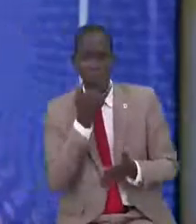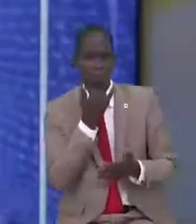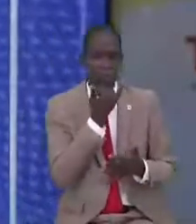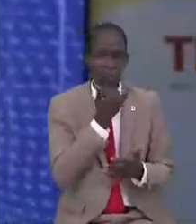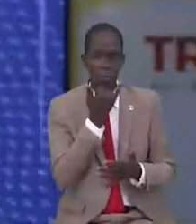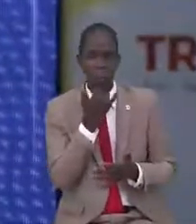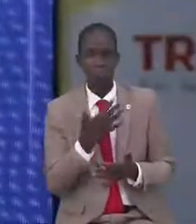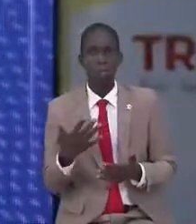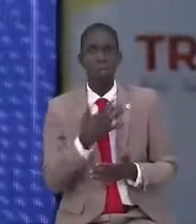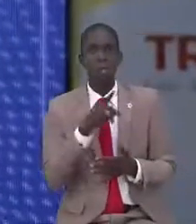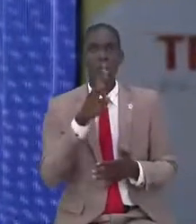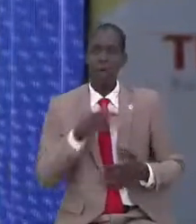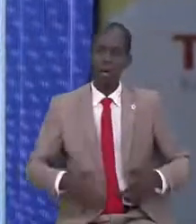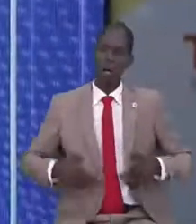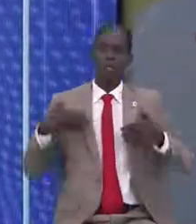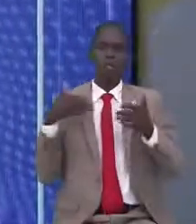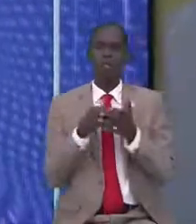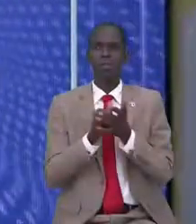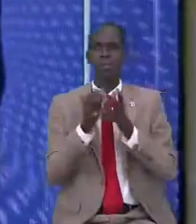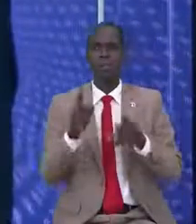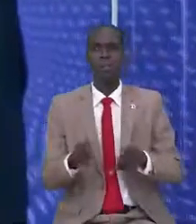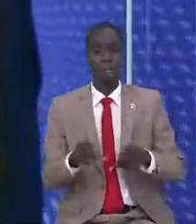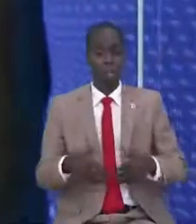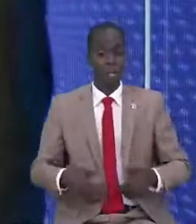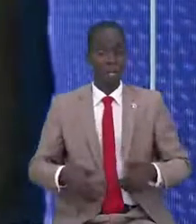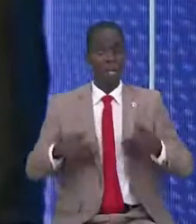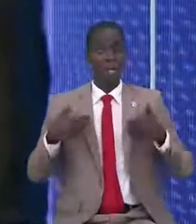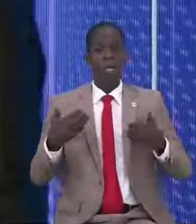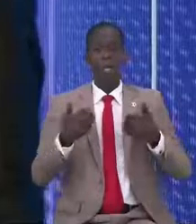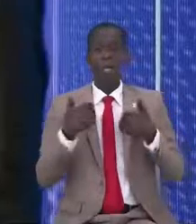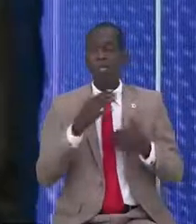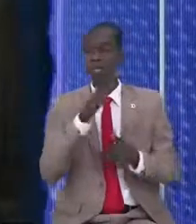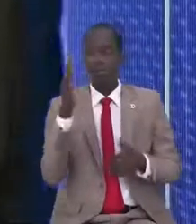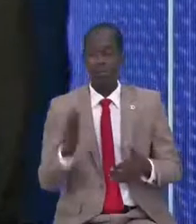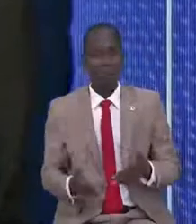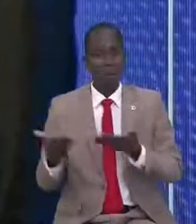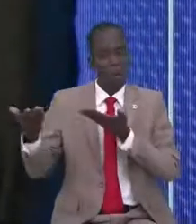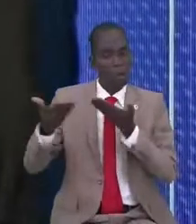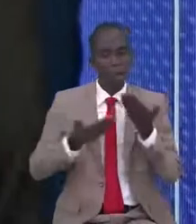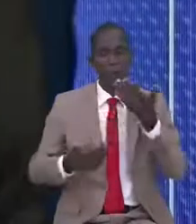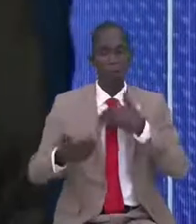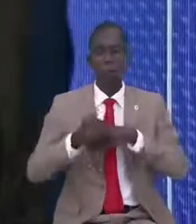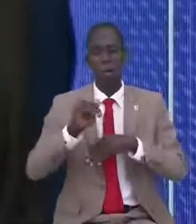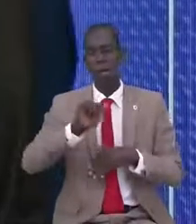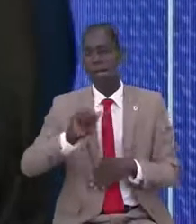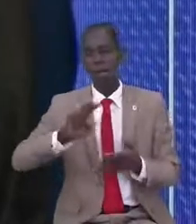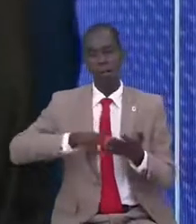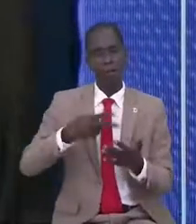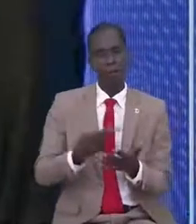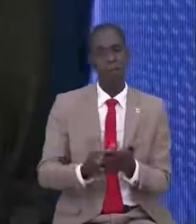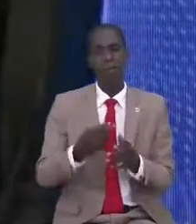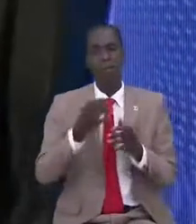tu as fait cela. Et tu t'irrites. La colère ne restaure, n'a jamais retourné un